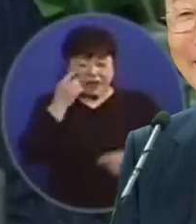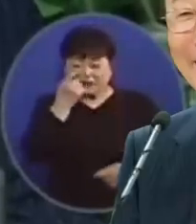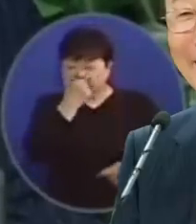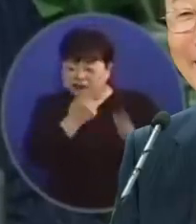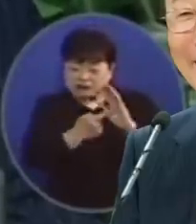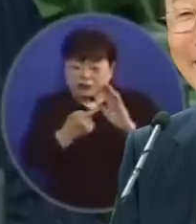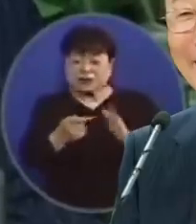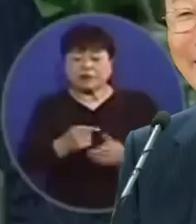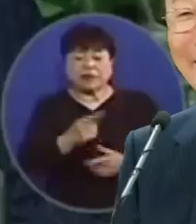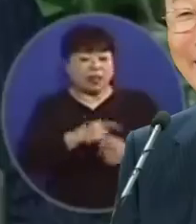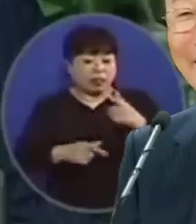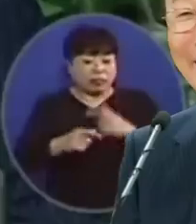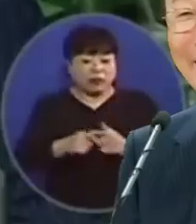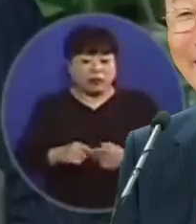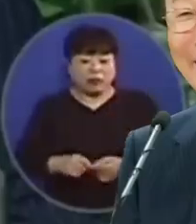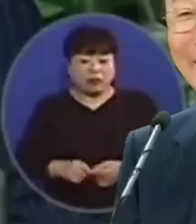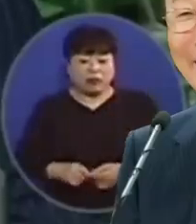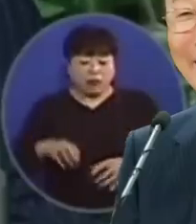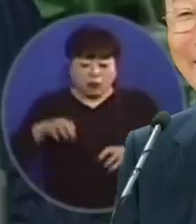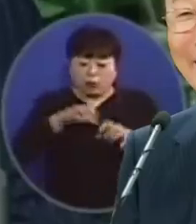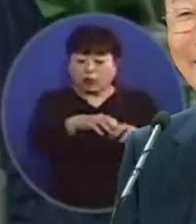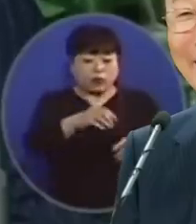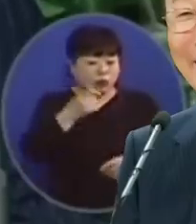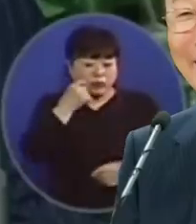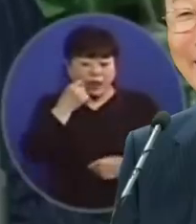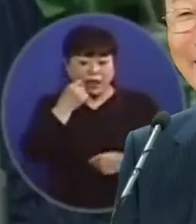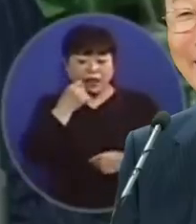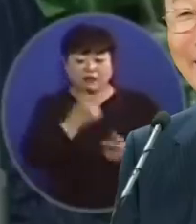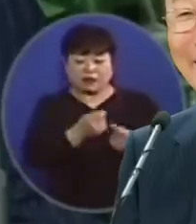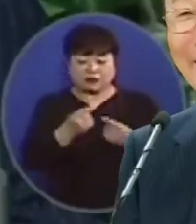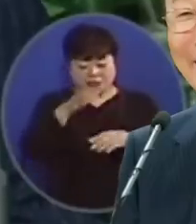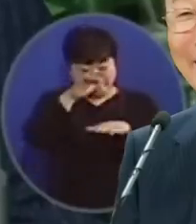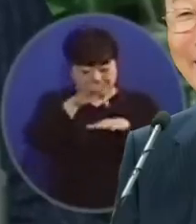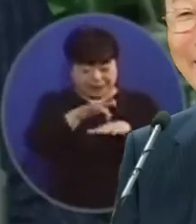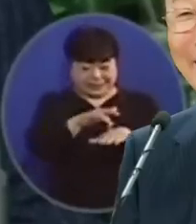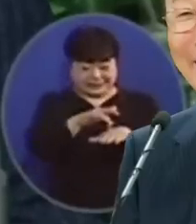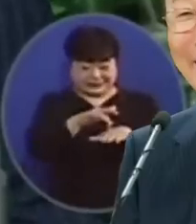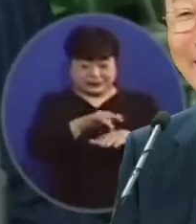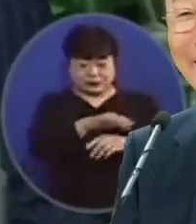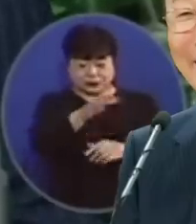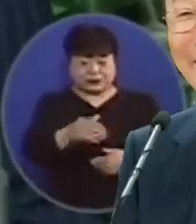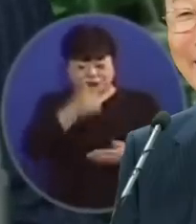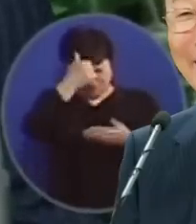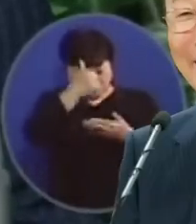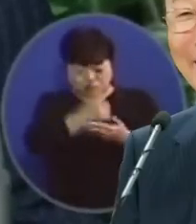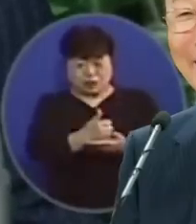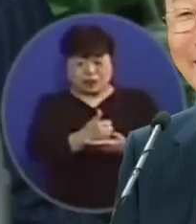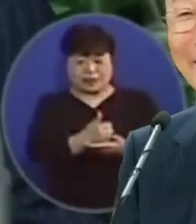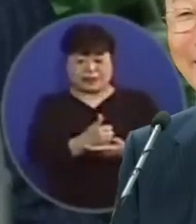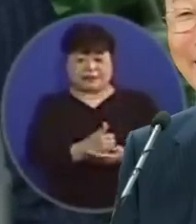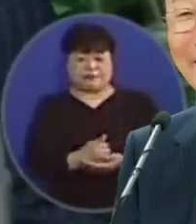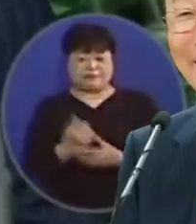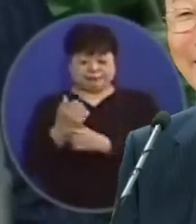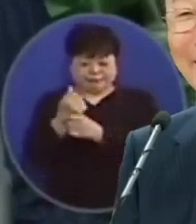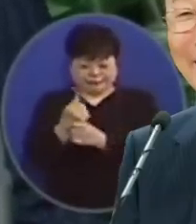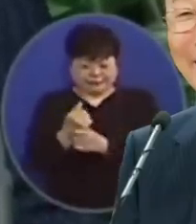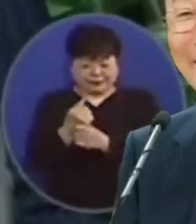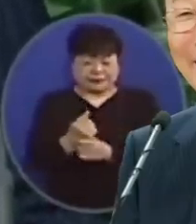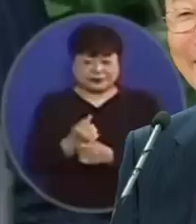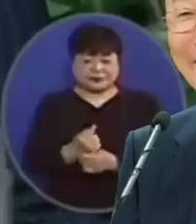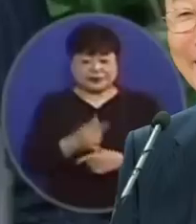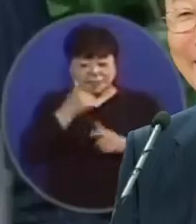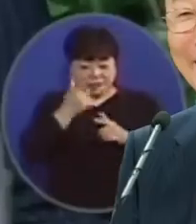증명되면 더 이상 공격할 수 없습니다. 그와 같이 마귀는 우리를 죄의 이유로 받잡고 있는데 예수님의 죄를